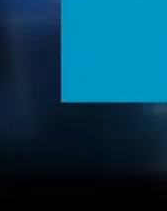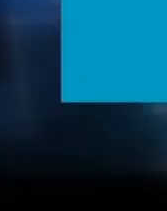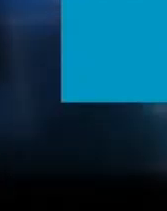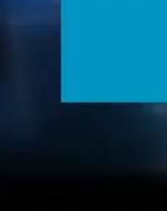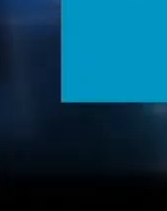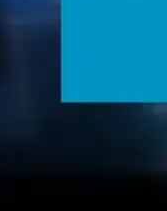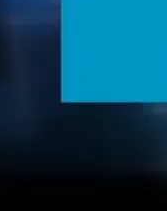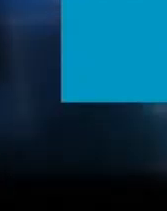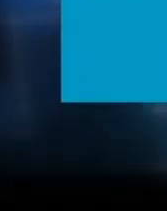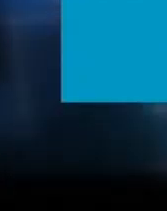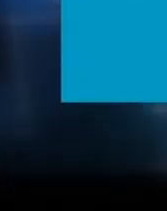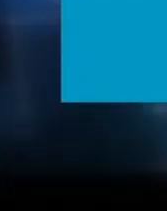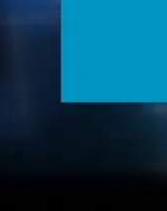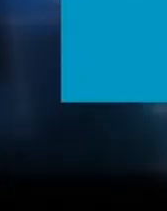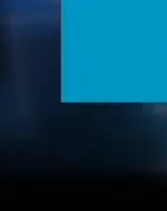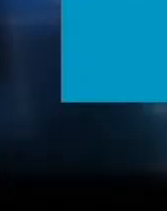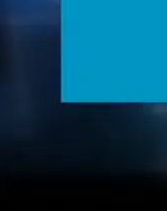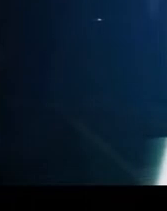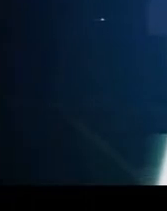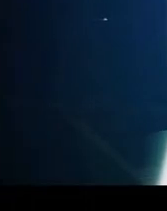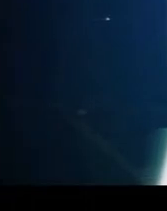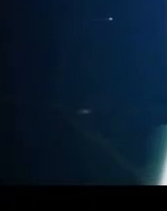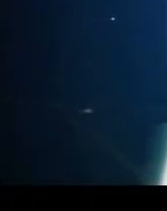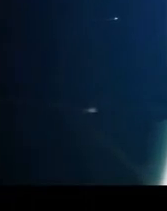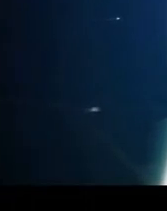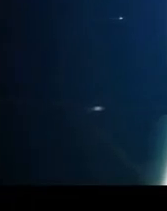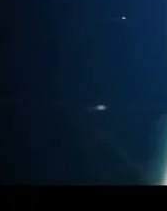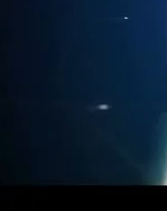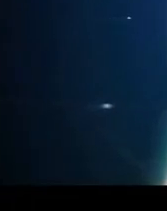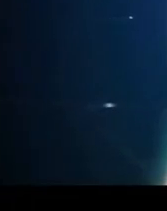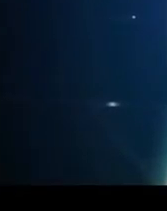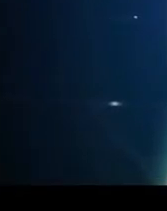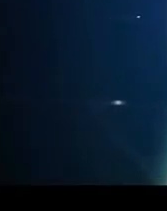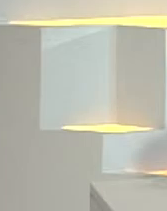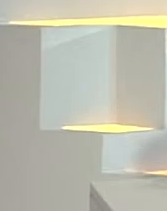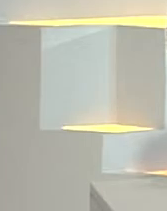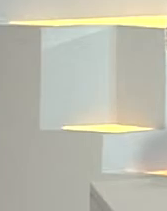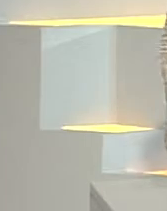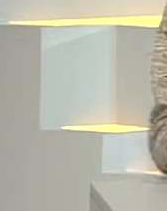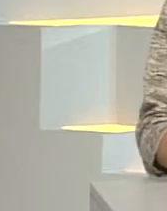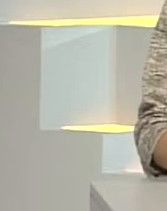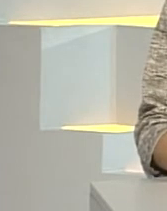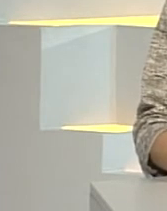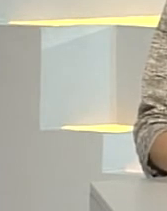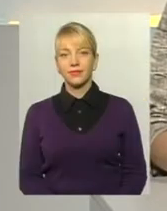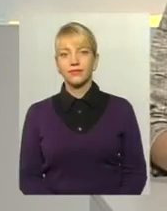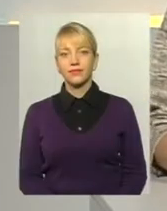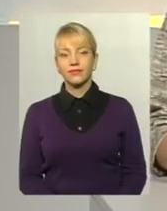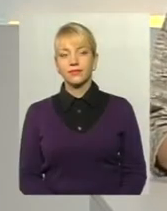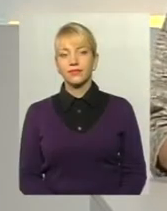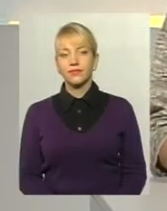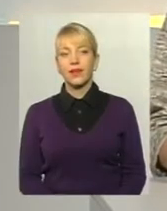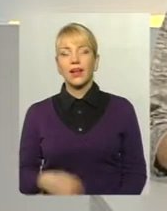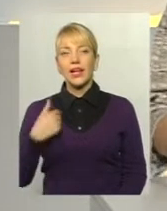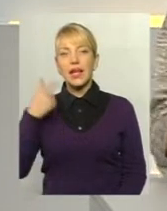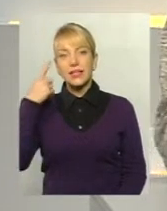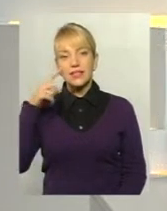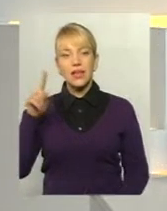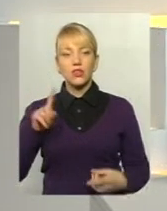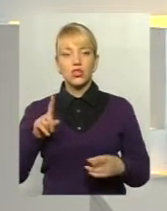До Тетяно, я знаю, що не лише